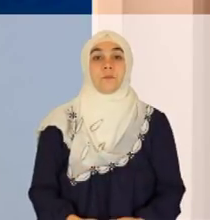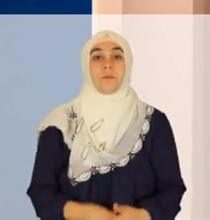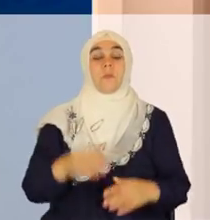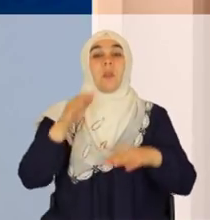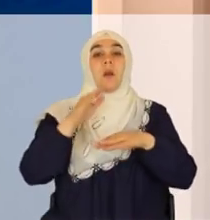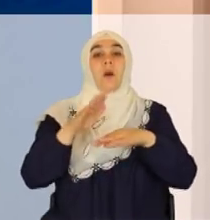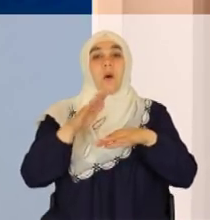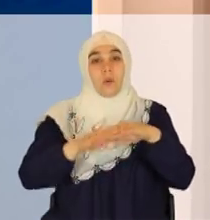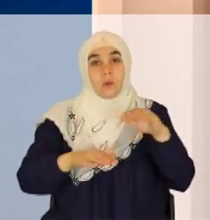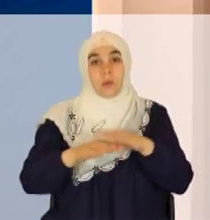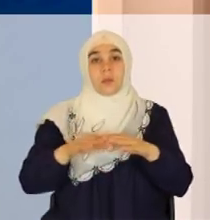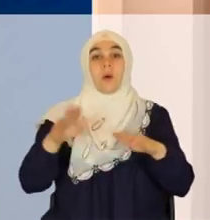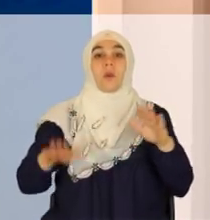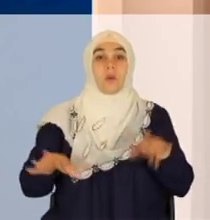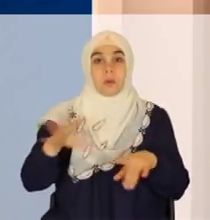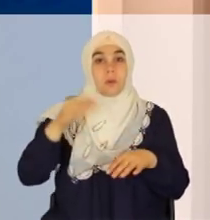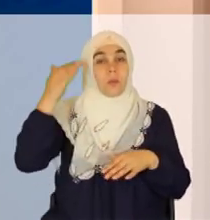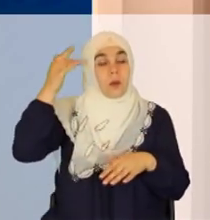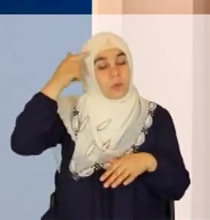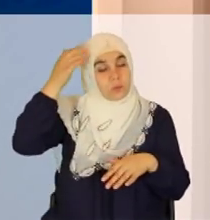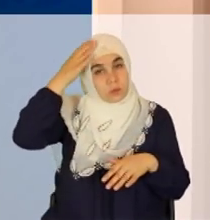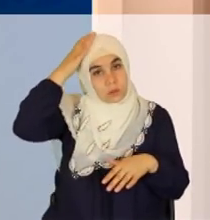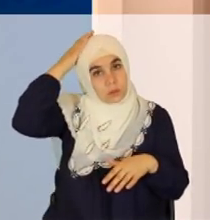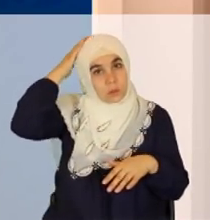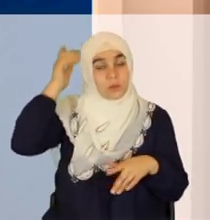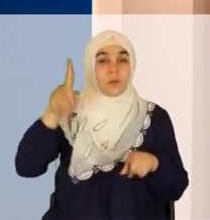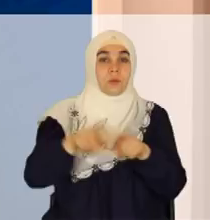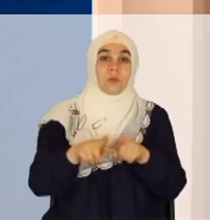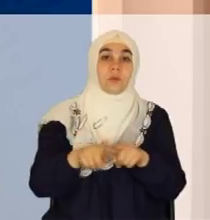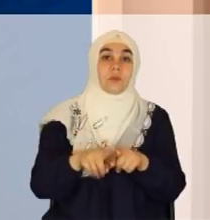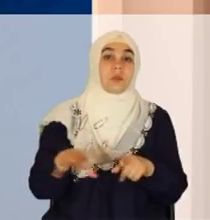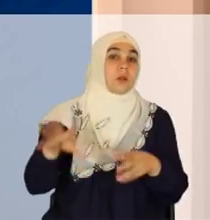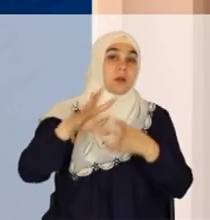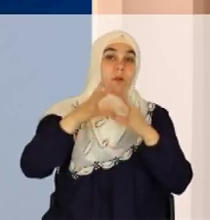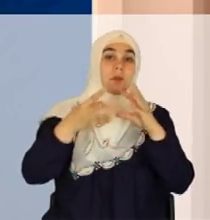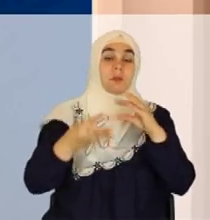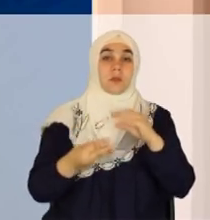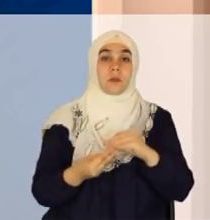Oyog'ini yuvganda xuddi shundoq. Boshiga mas tortganda yana xuddi shundoq.